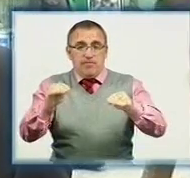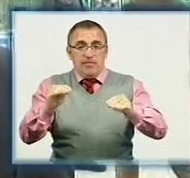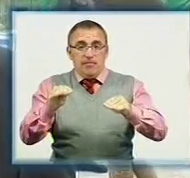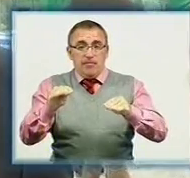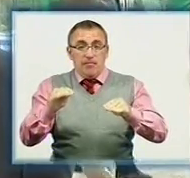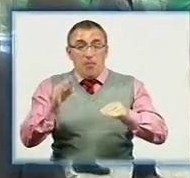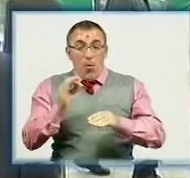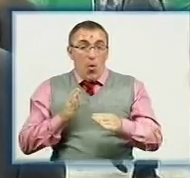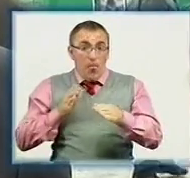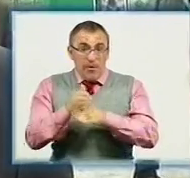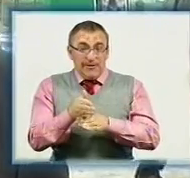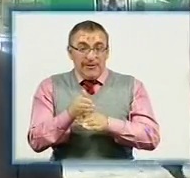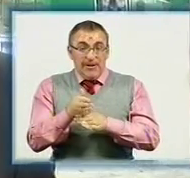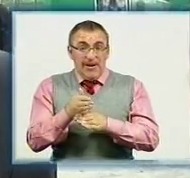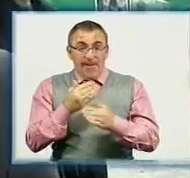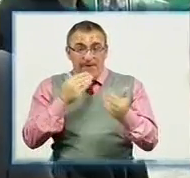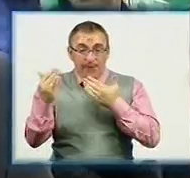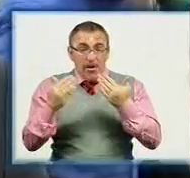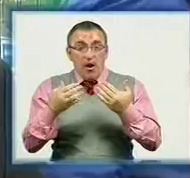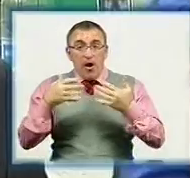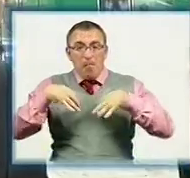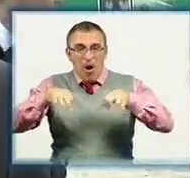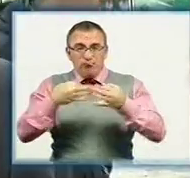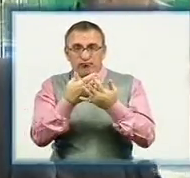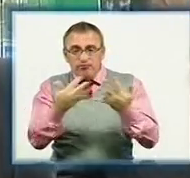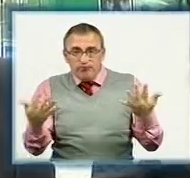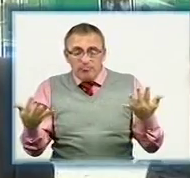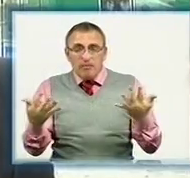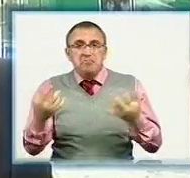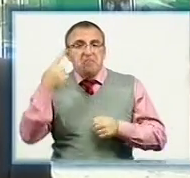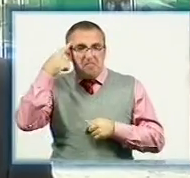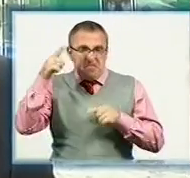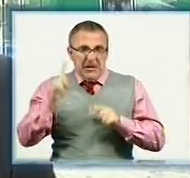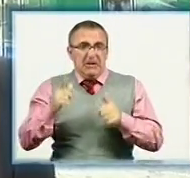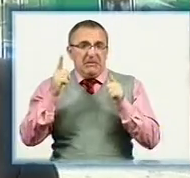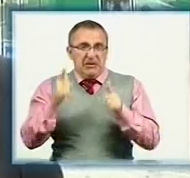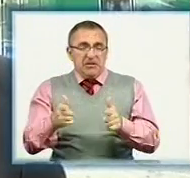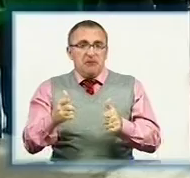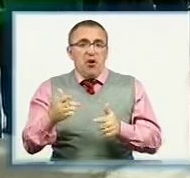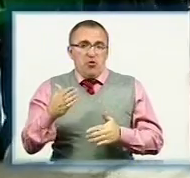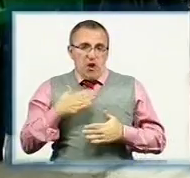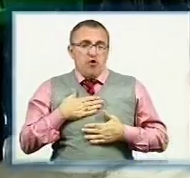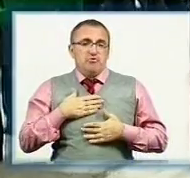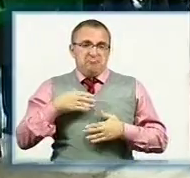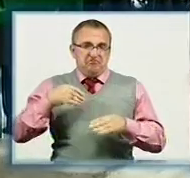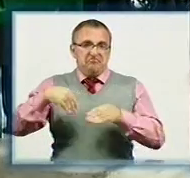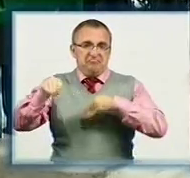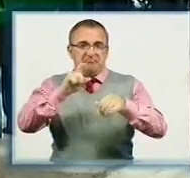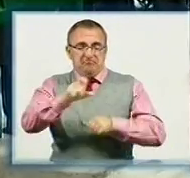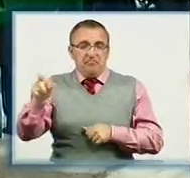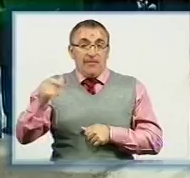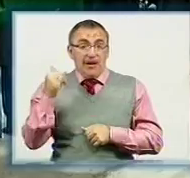по посещению этой выставки, по количеству машин, мы видим, что она признана нашим потребителем. А вже в п'ятницю в рамках